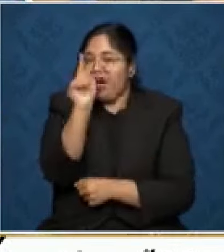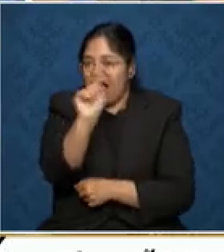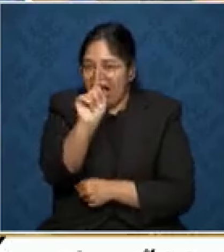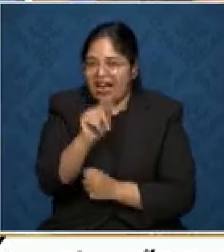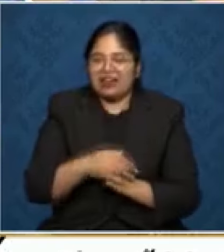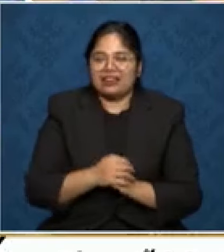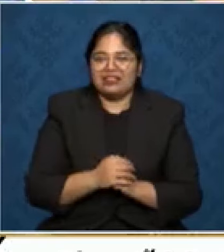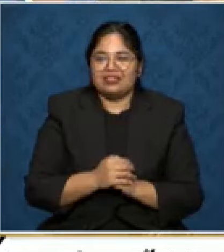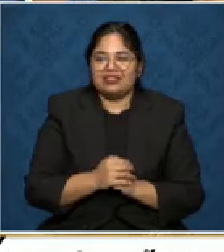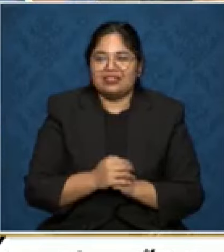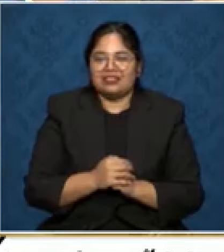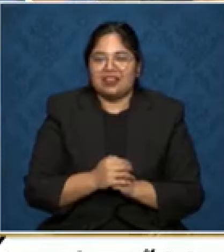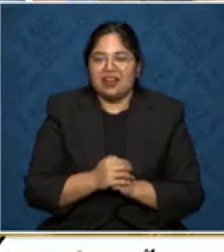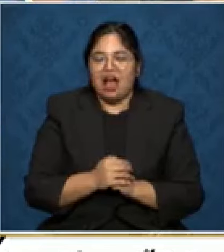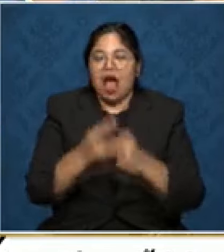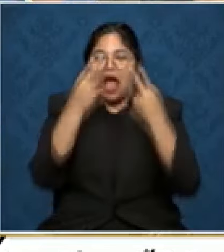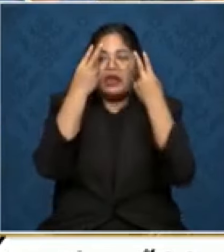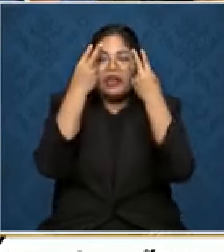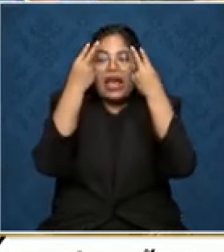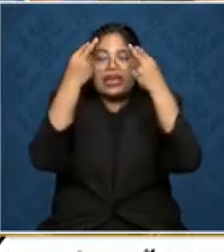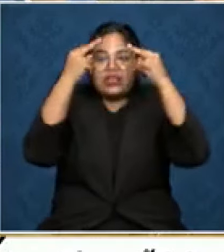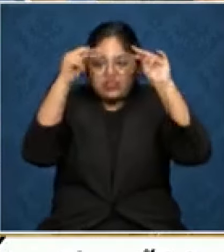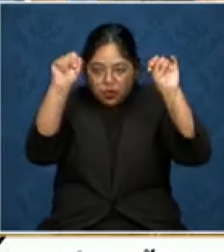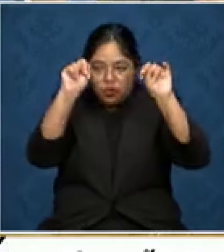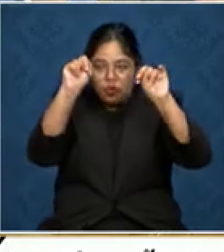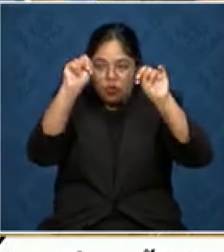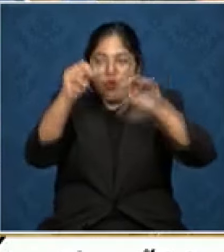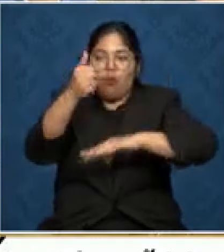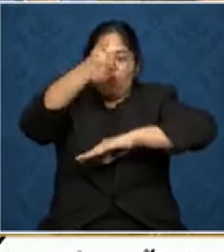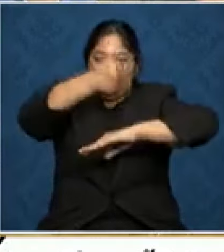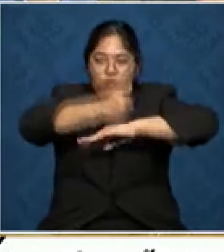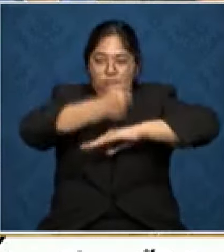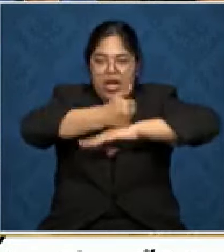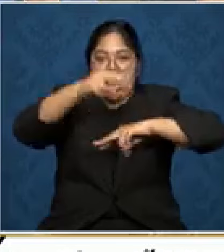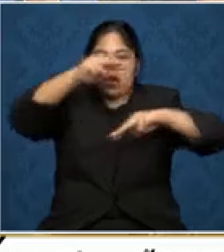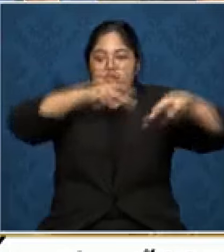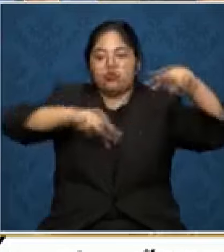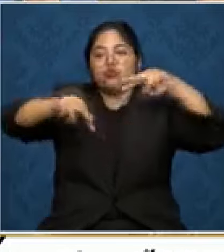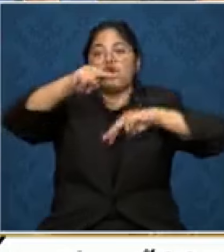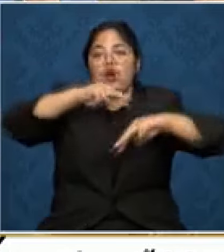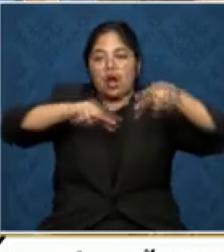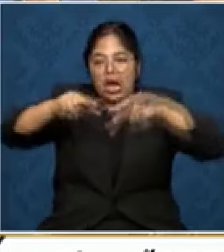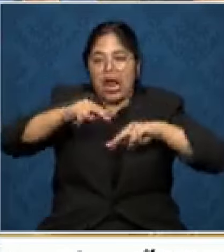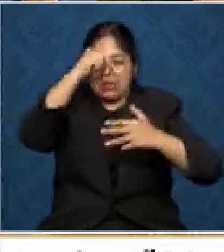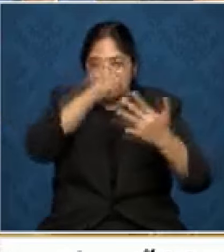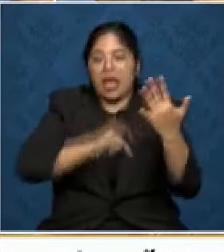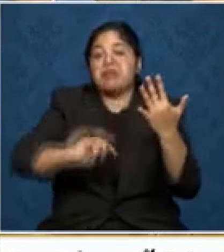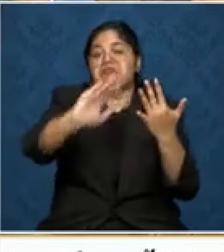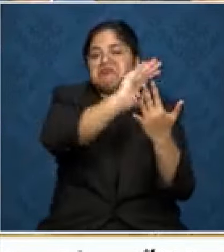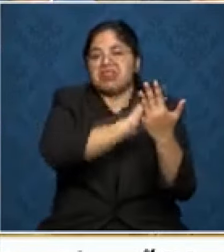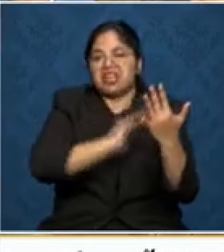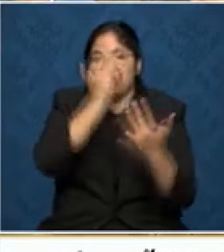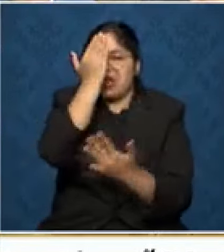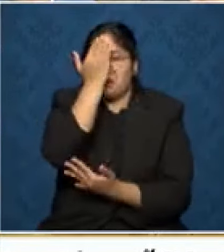ที่ก้าวไม่พ้นคือนายกรัฐมนตรีหัวหน้าฝ่ายบริหารของประเทศไทยทำไมผมเรียนว่าก้าวไม่